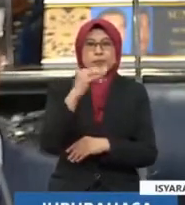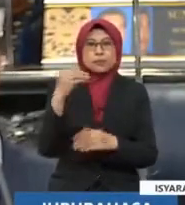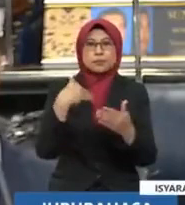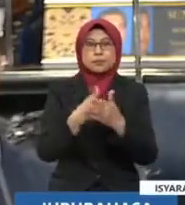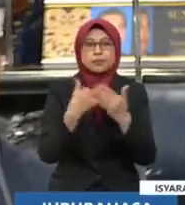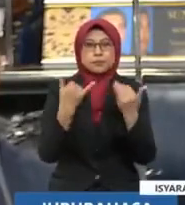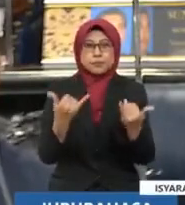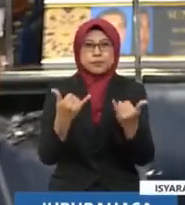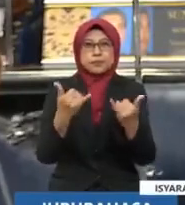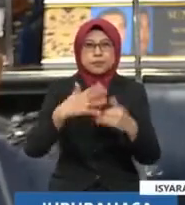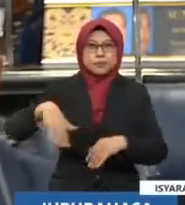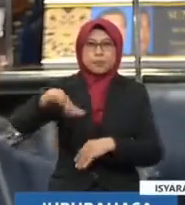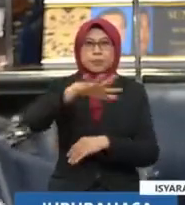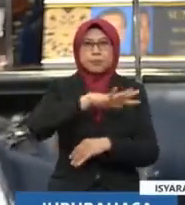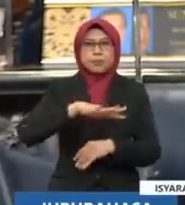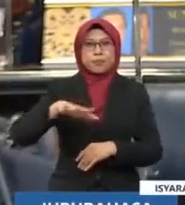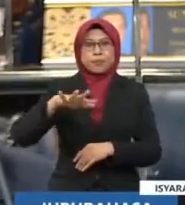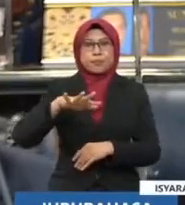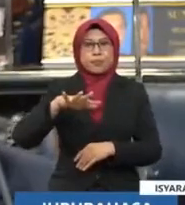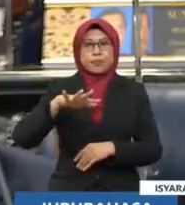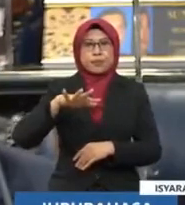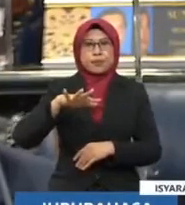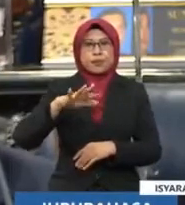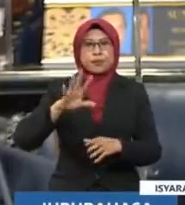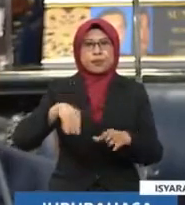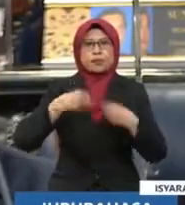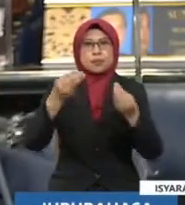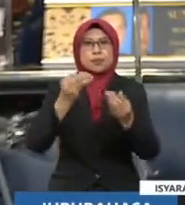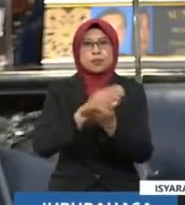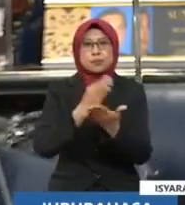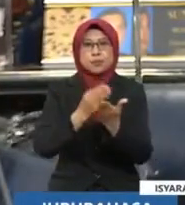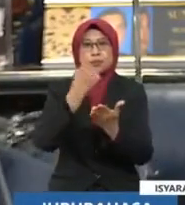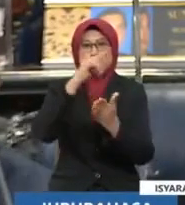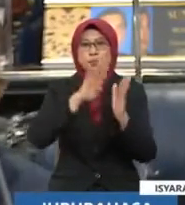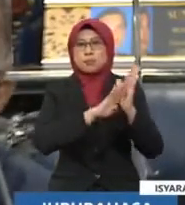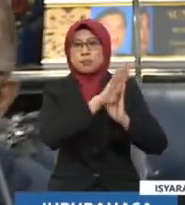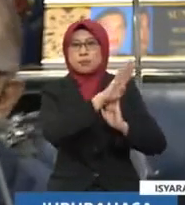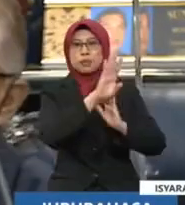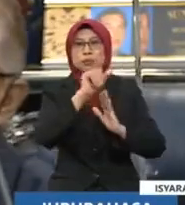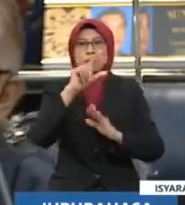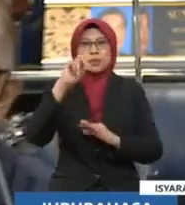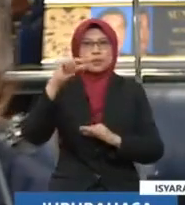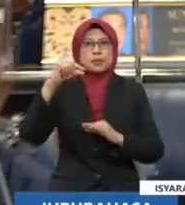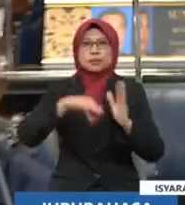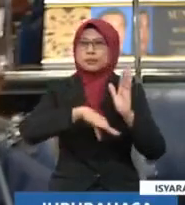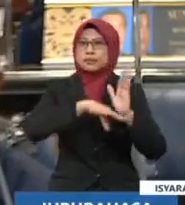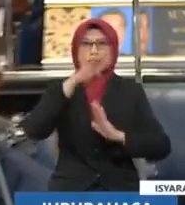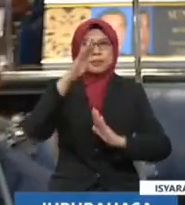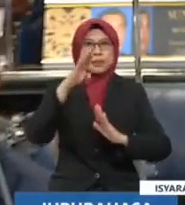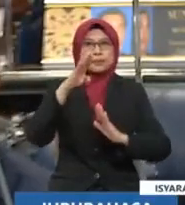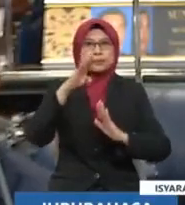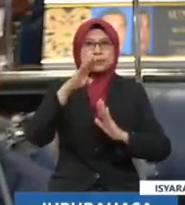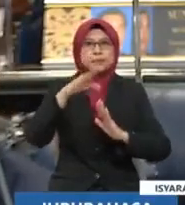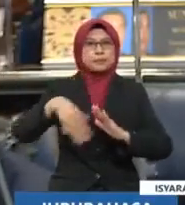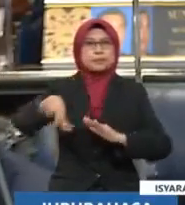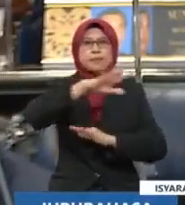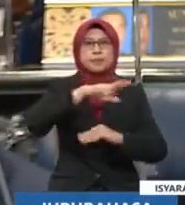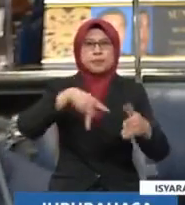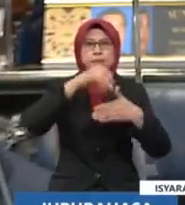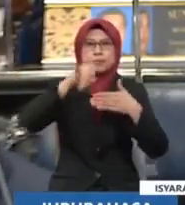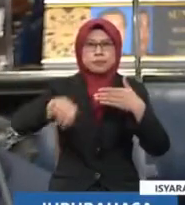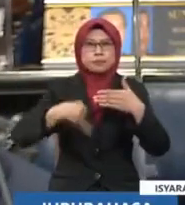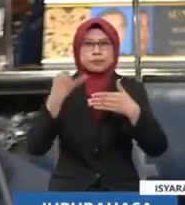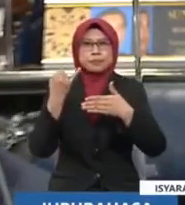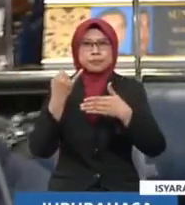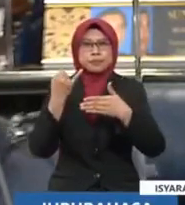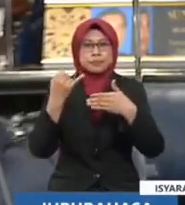dan setakat ini keseluruhannya yang dikeluarkan untuk pembangunan di Baling melebihi anggaran